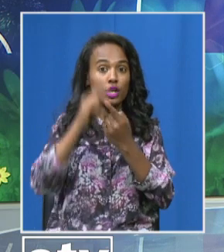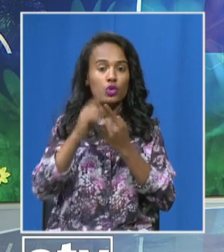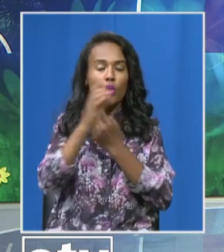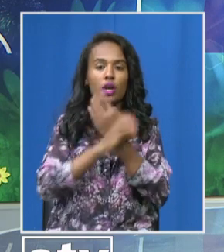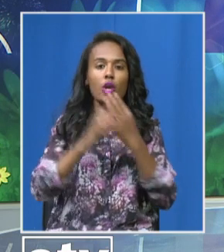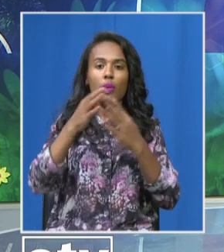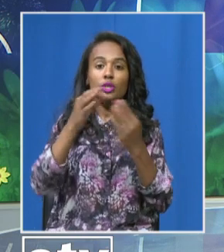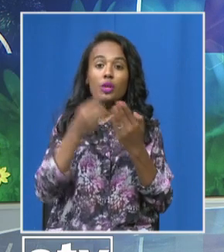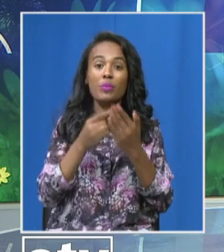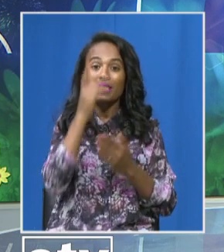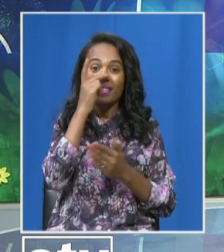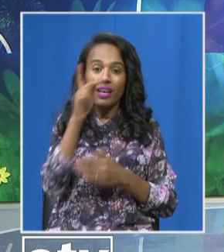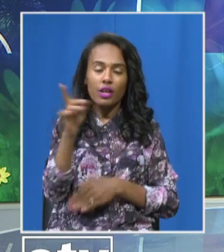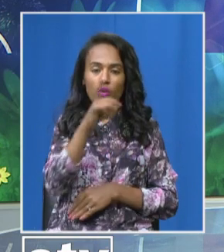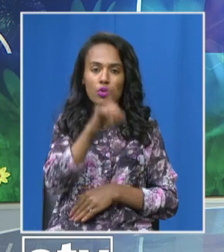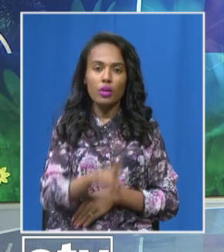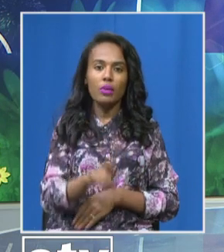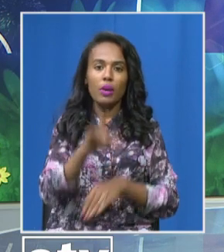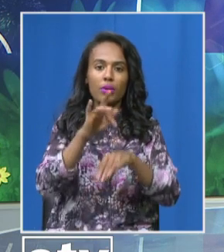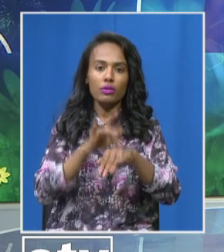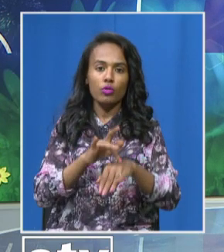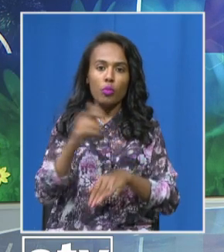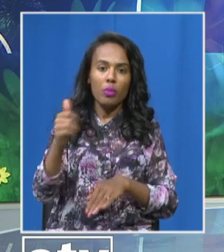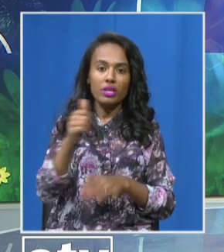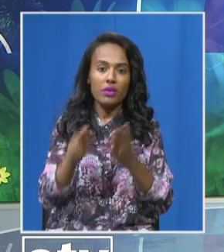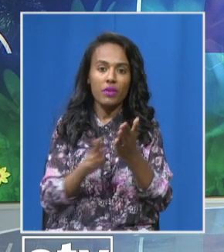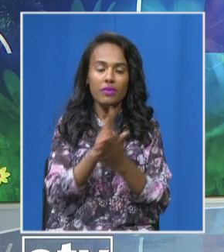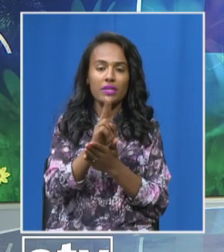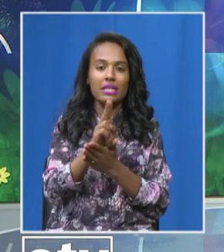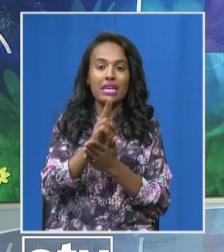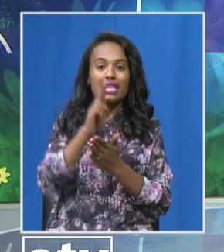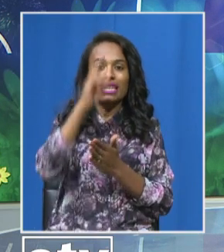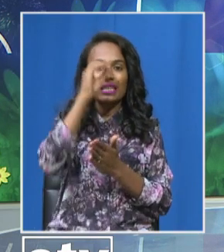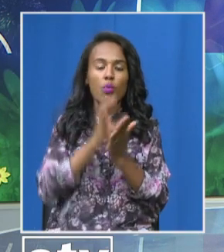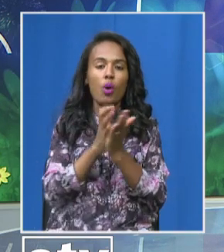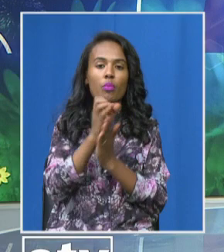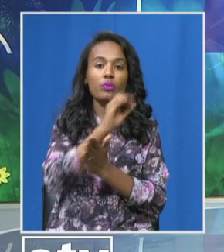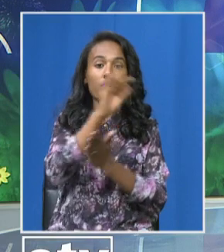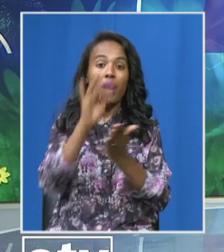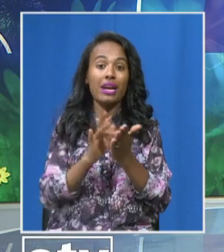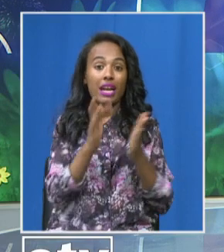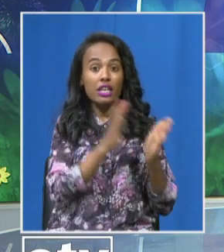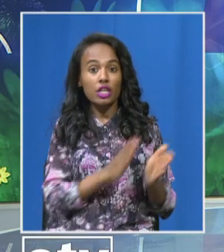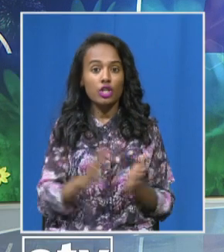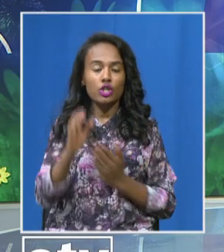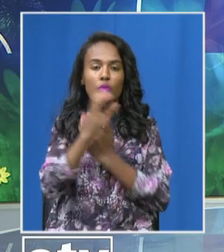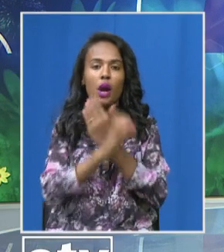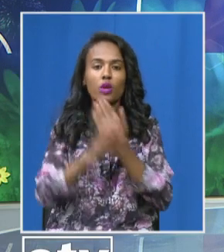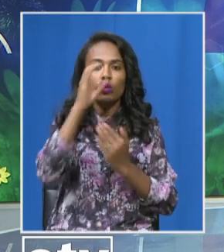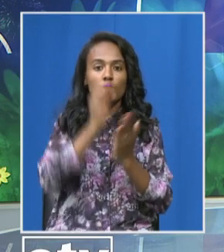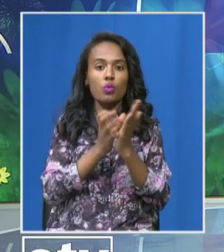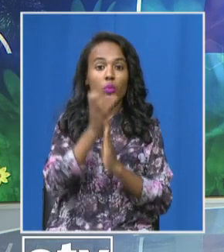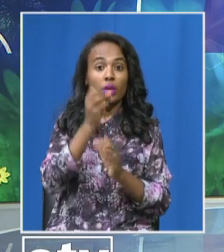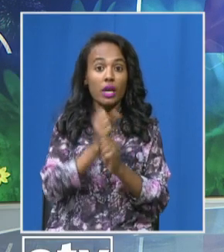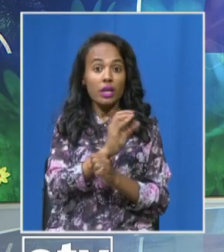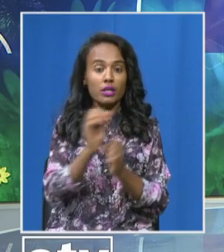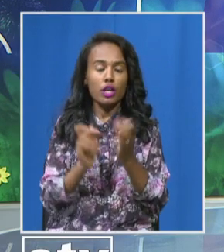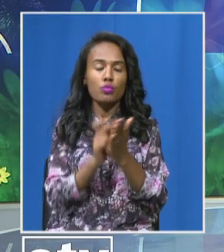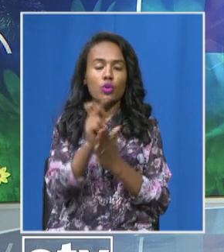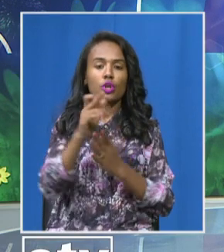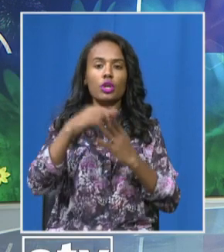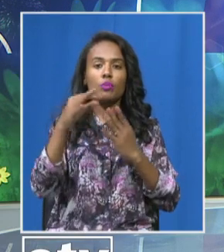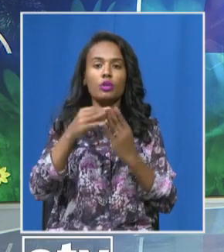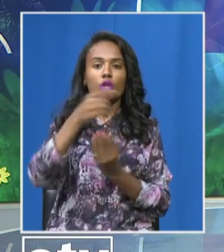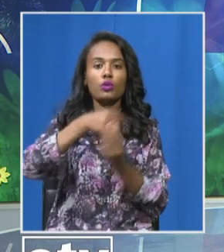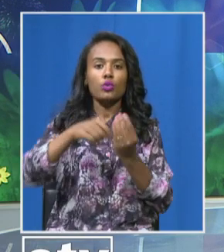ምርጫ በዚህ የተቃኘ ሊሆን እንደሚገባ ተጠቆመ። በአዲስ አበባ ዩኒቨርሲቲ የሰብአዊ መብት ማዕከል አዘጋጅነት በሀገሪቱ የሰብአዊ መብት አያያዝና ዲሞክራሲያዊ